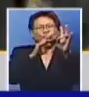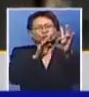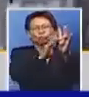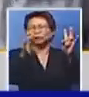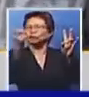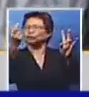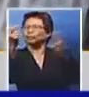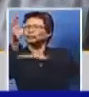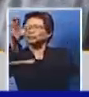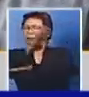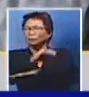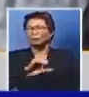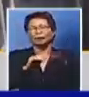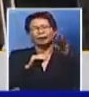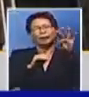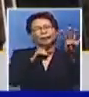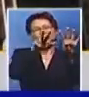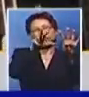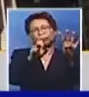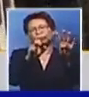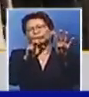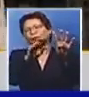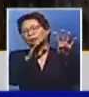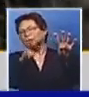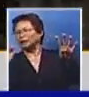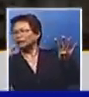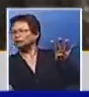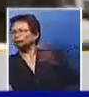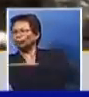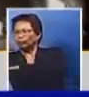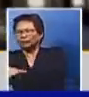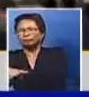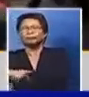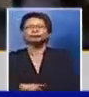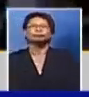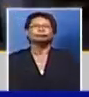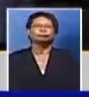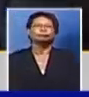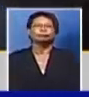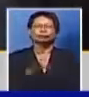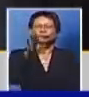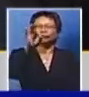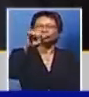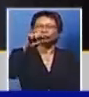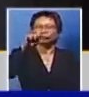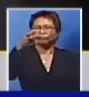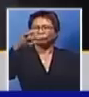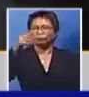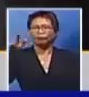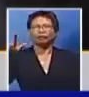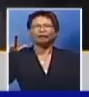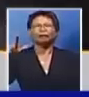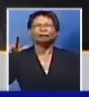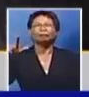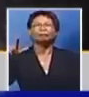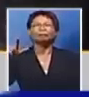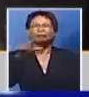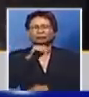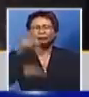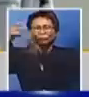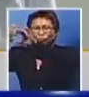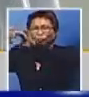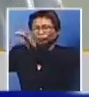tengah hari dan 4.30 petang hingga 10 malam. Fatil Hidayat Ghazali dan juru kamera Muhammad Suhaimi